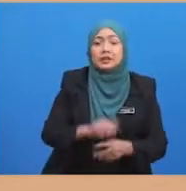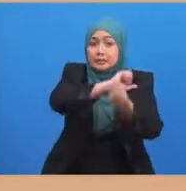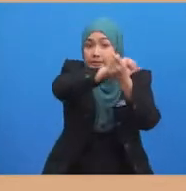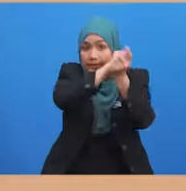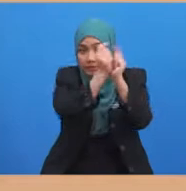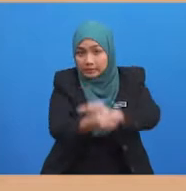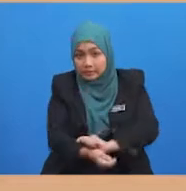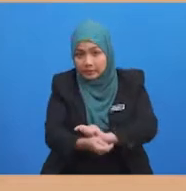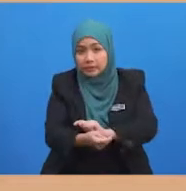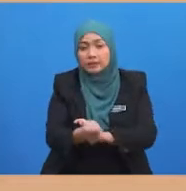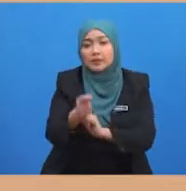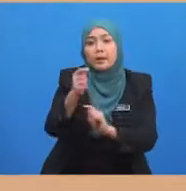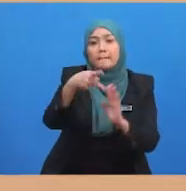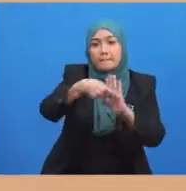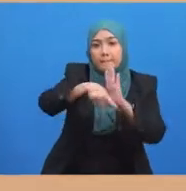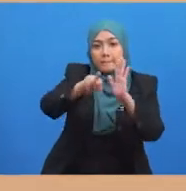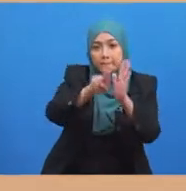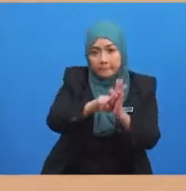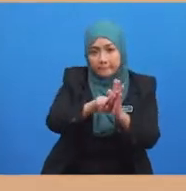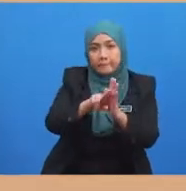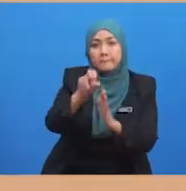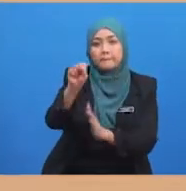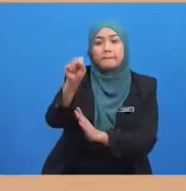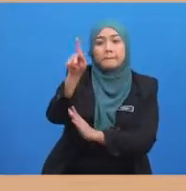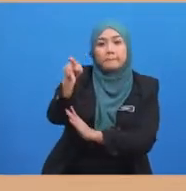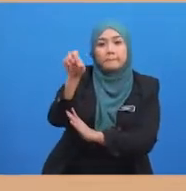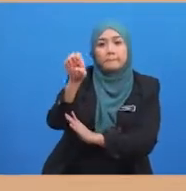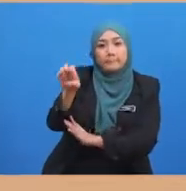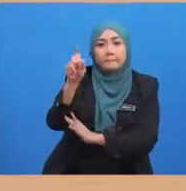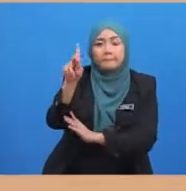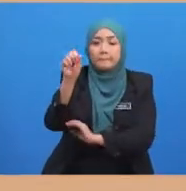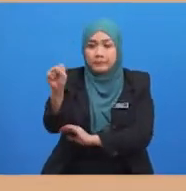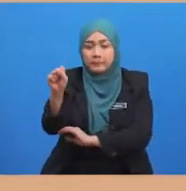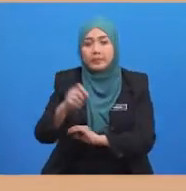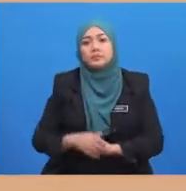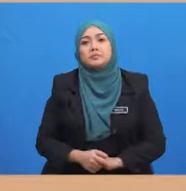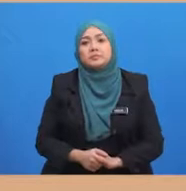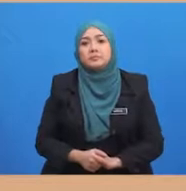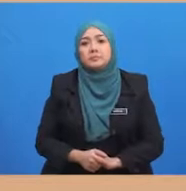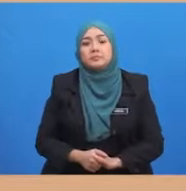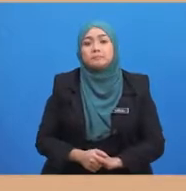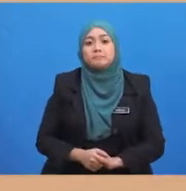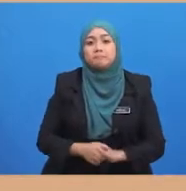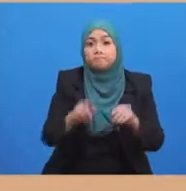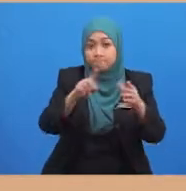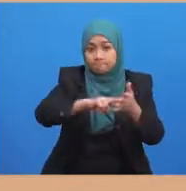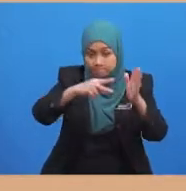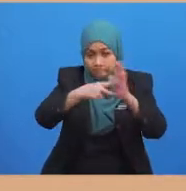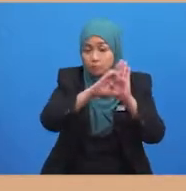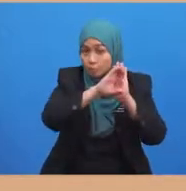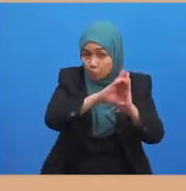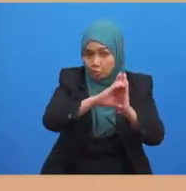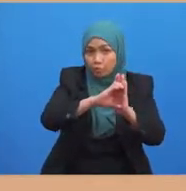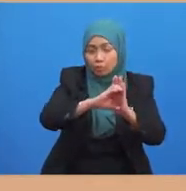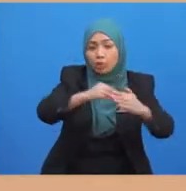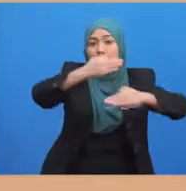perspex. Antara produk yang diperbuat daripada perspex ialah tingkap kapal terbang